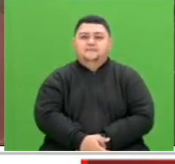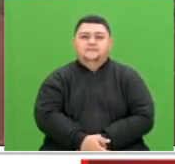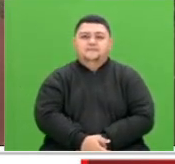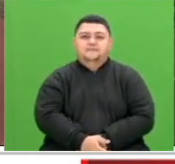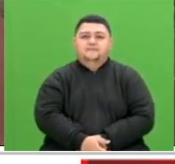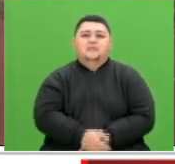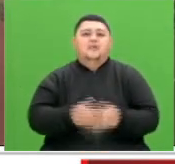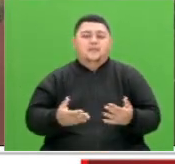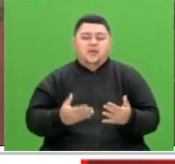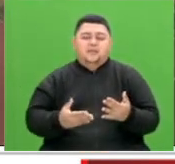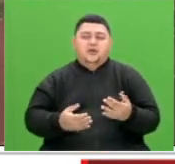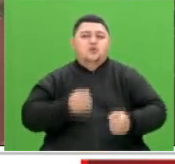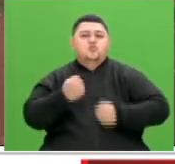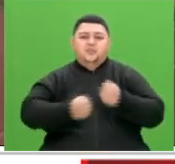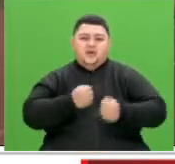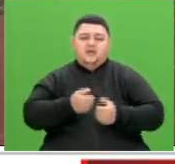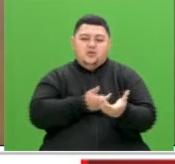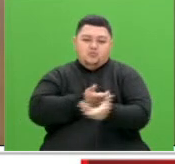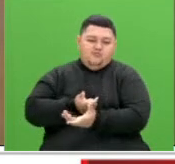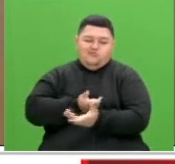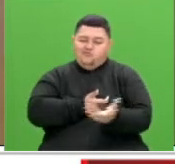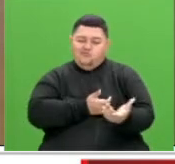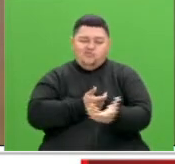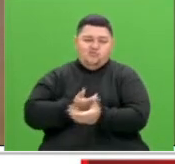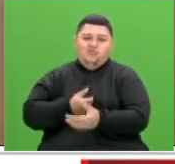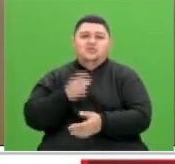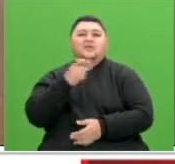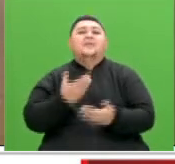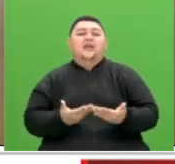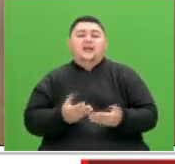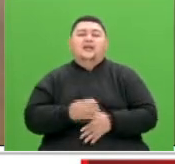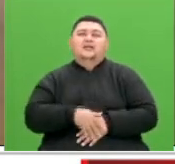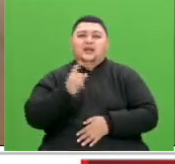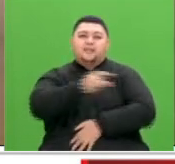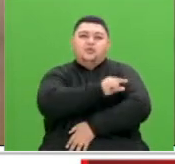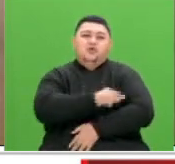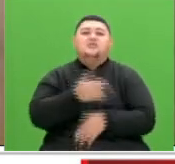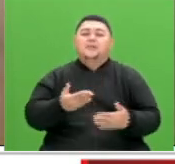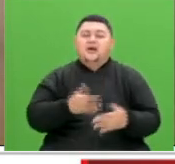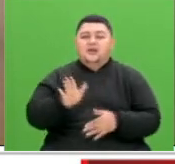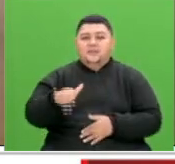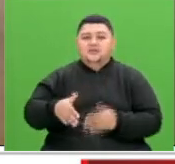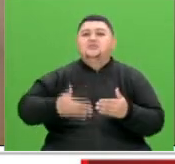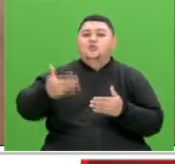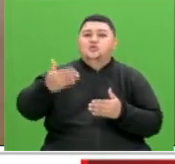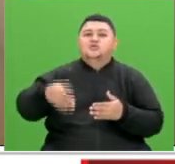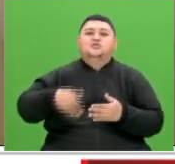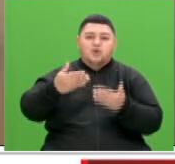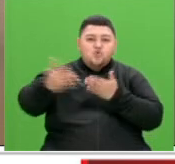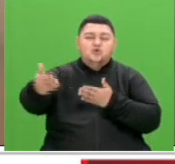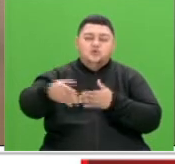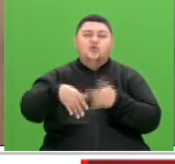Baik, lalu bagaimana dengan upaya pemadaman kebakaran lahan oleh petugas? Apakah masih berlangsung hingga pagi ini?